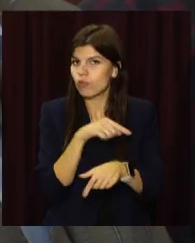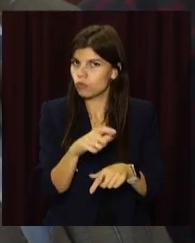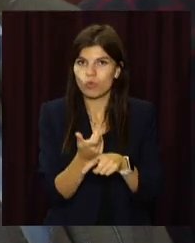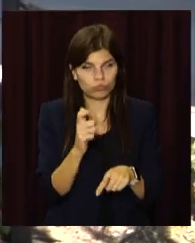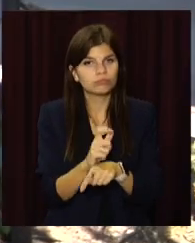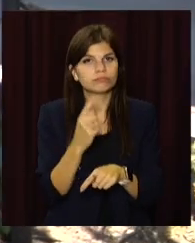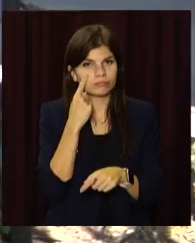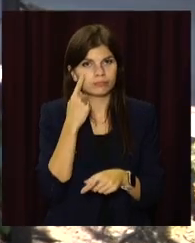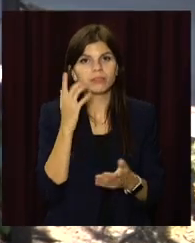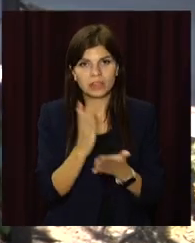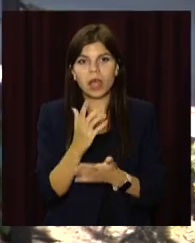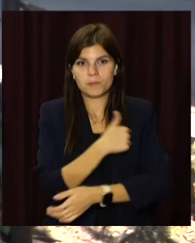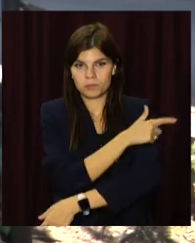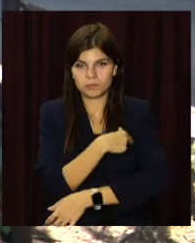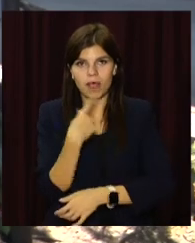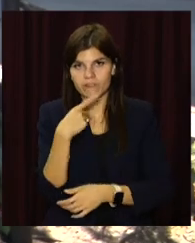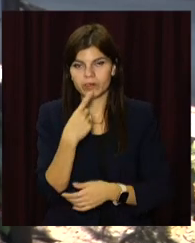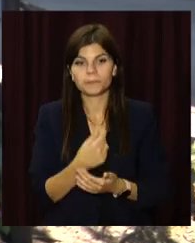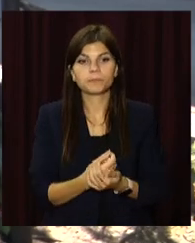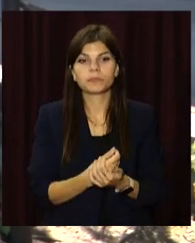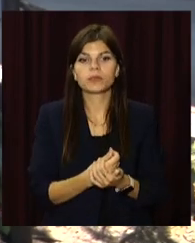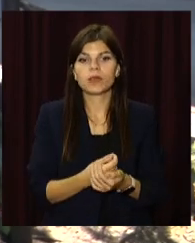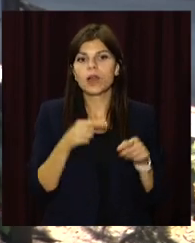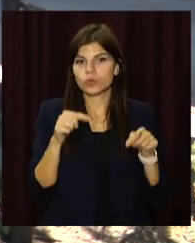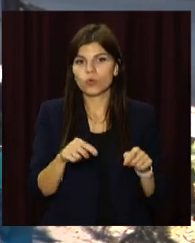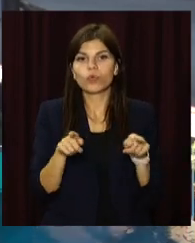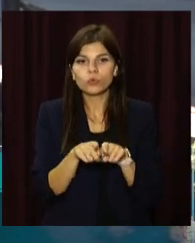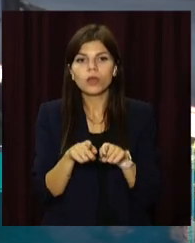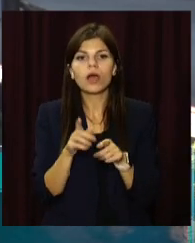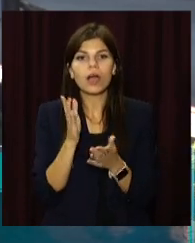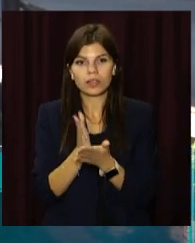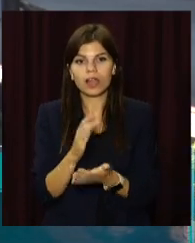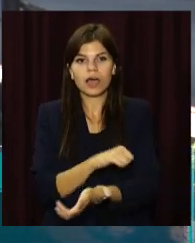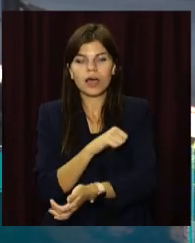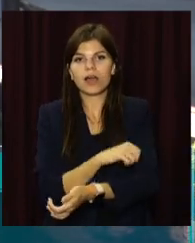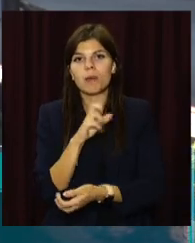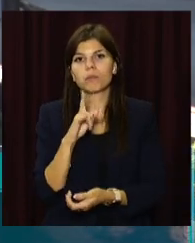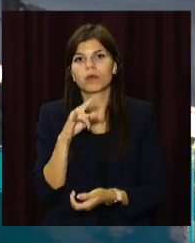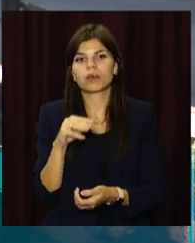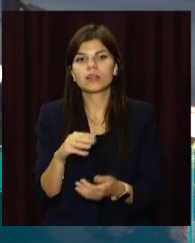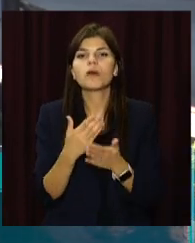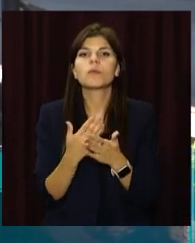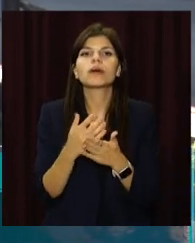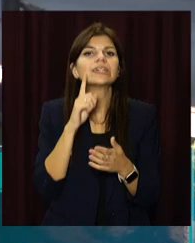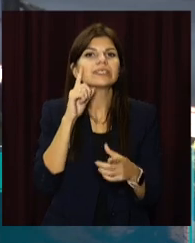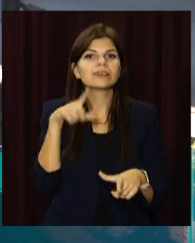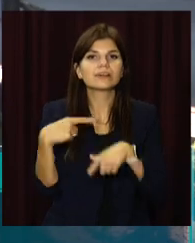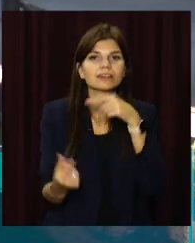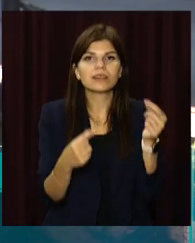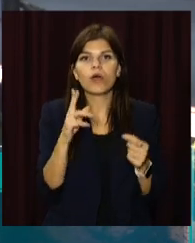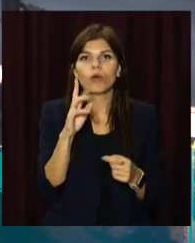зазначають медики. Тут більше битує така битова наркоманія. Це конопля, сигарети, які